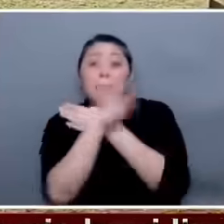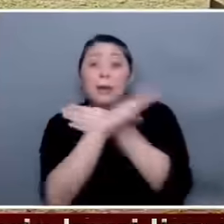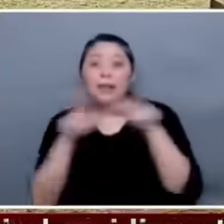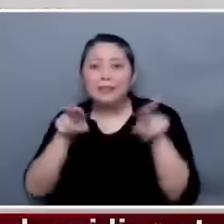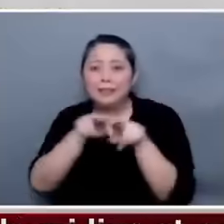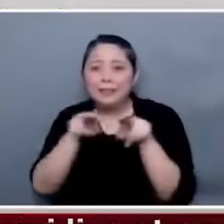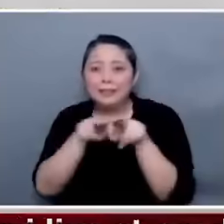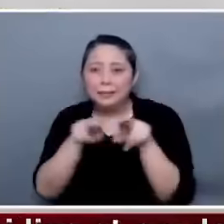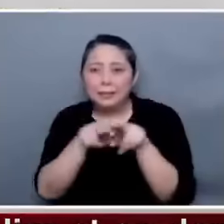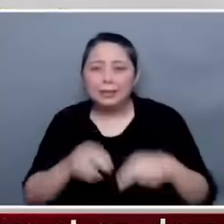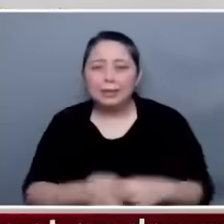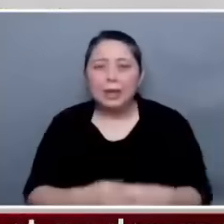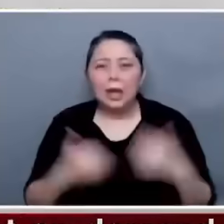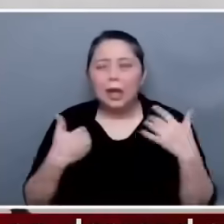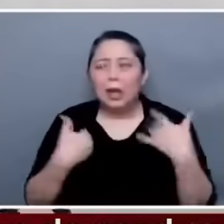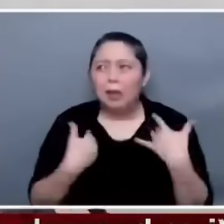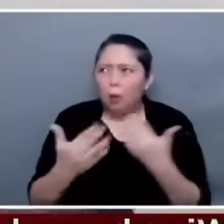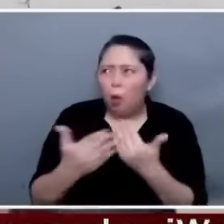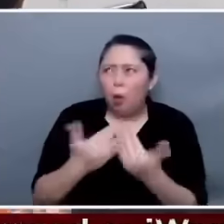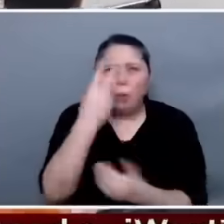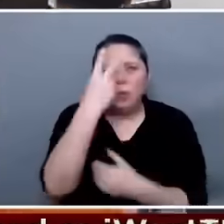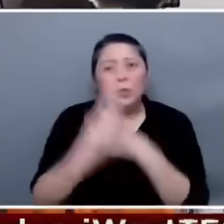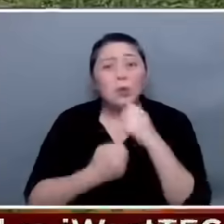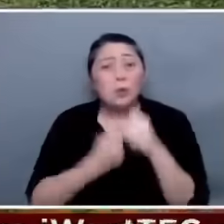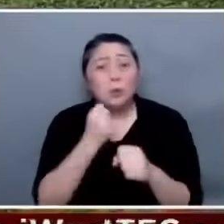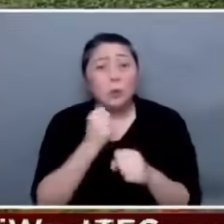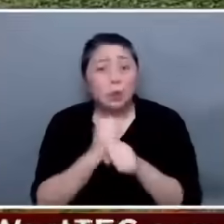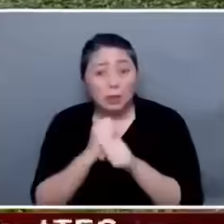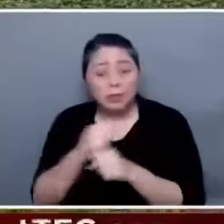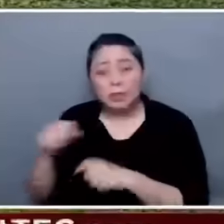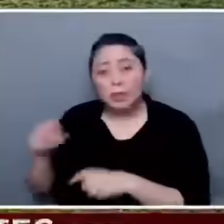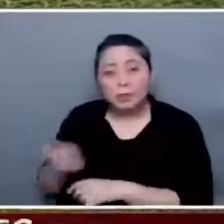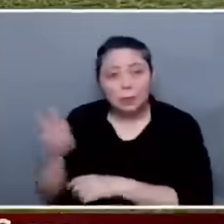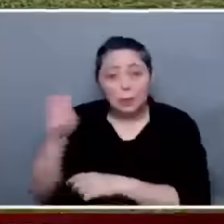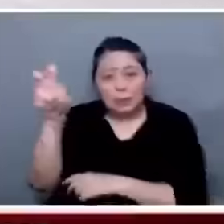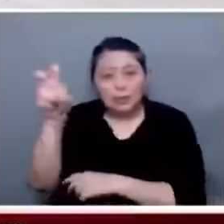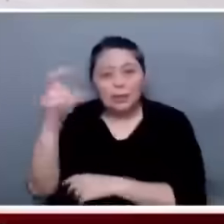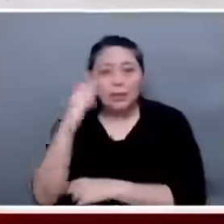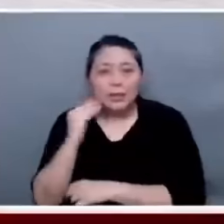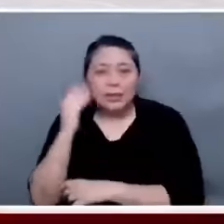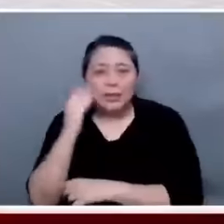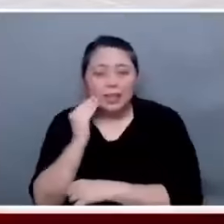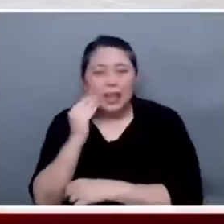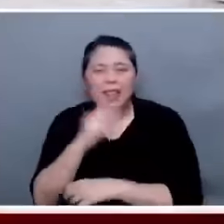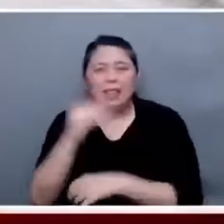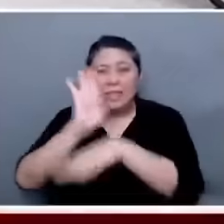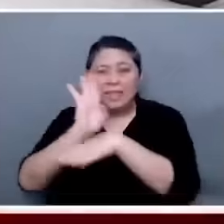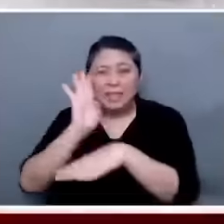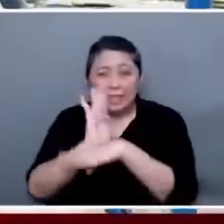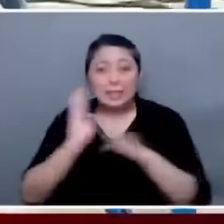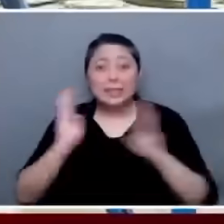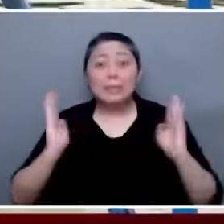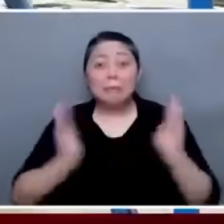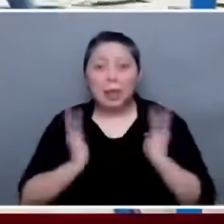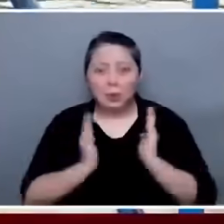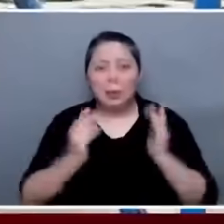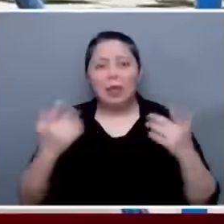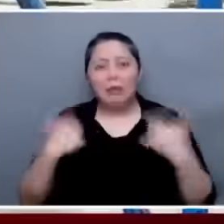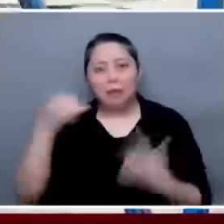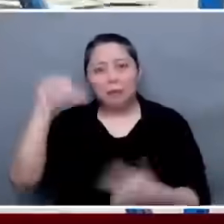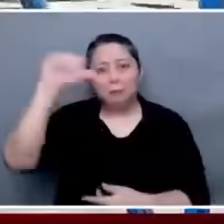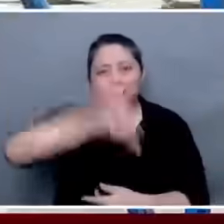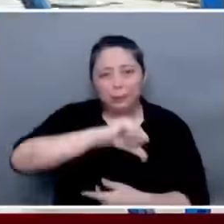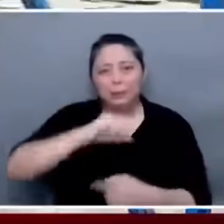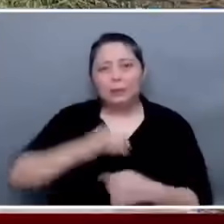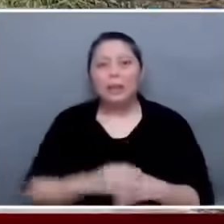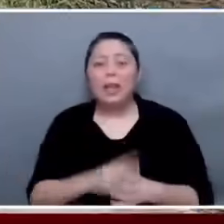Magdadalawang taon nang pinadapa ng pandemya ang turismo at negosyo sa Baguio. Tumindi pa ang pagkalugi dahil sa bagyong